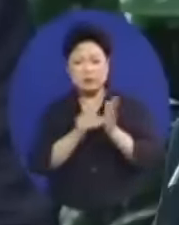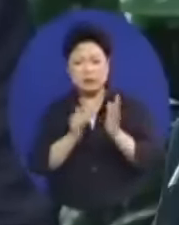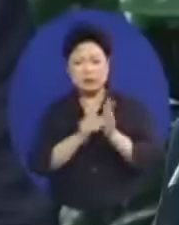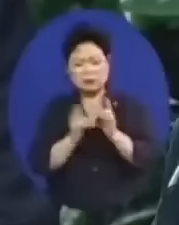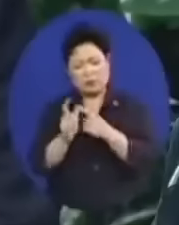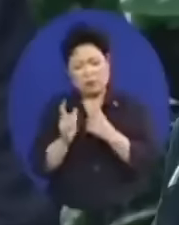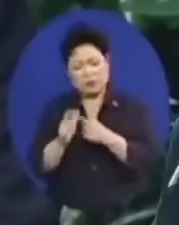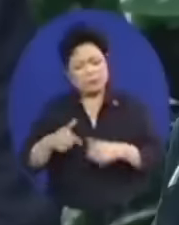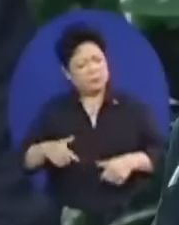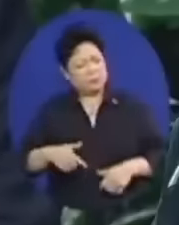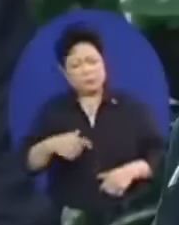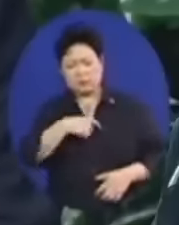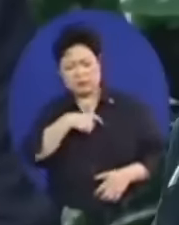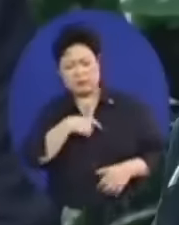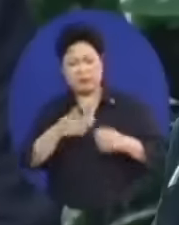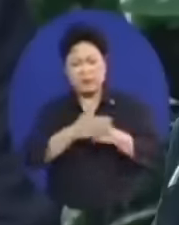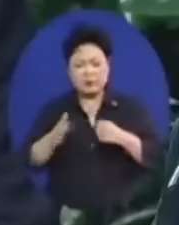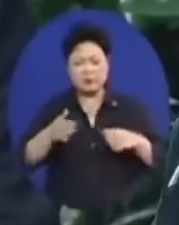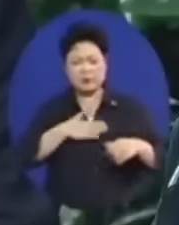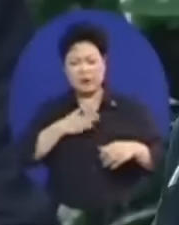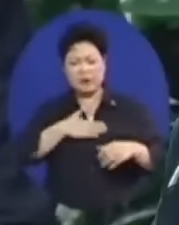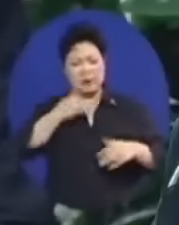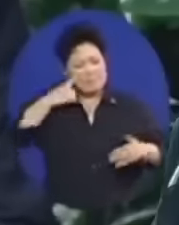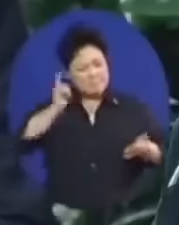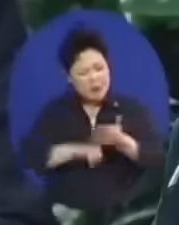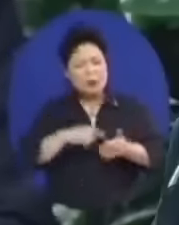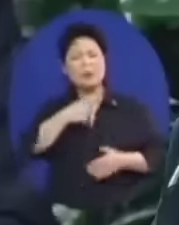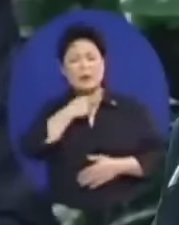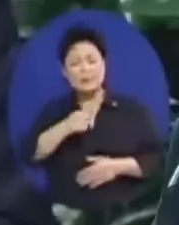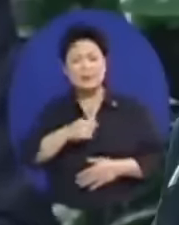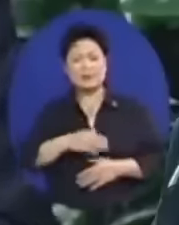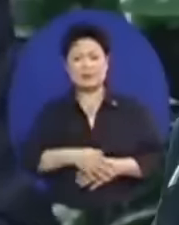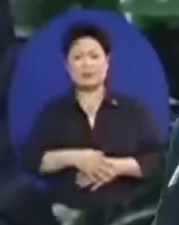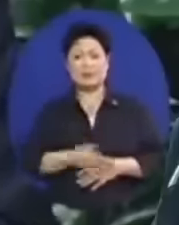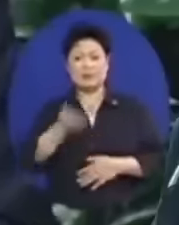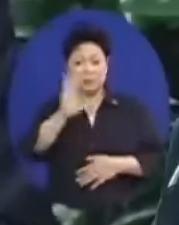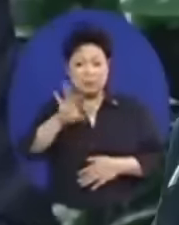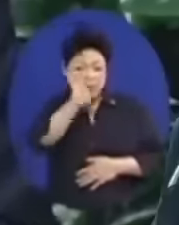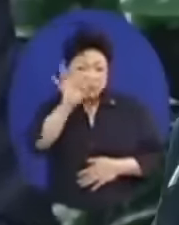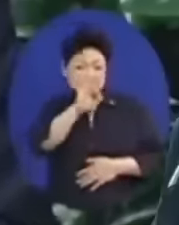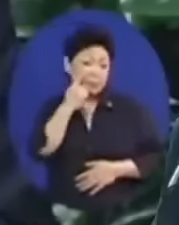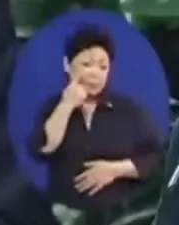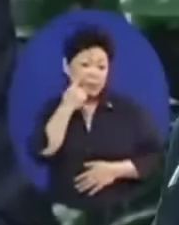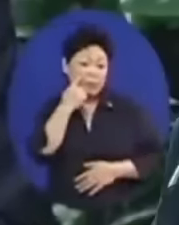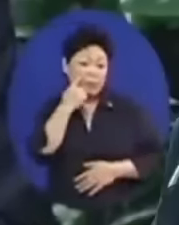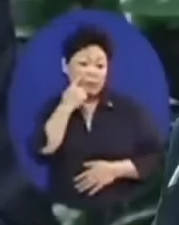싶지 않습니다. 나를 좀 찾아주십시오. 그런데 찾아보려고 하니까